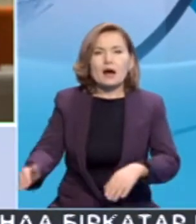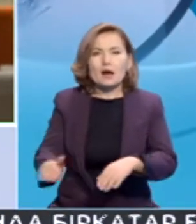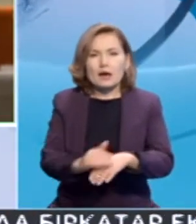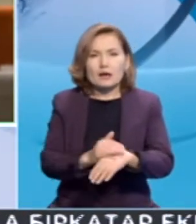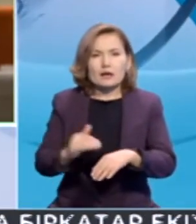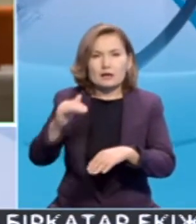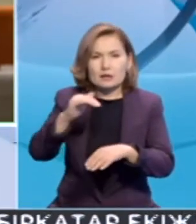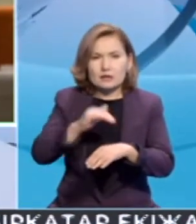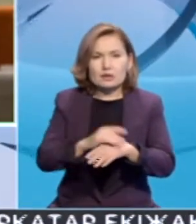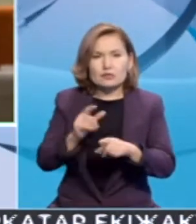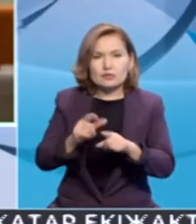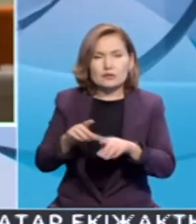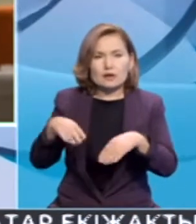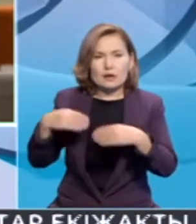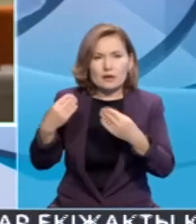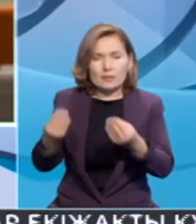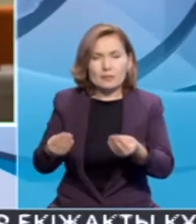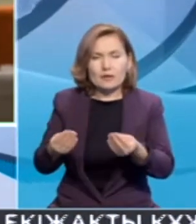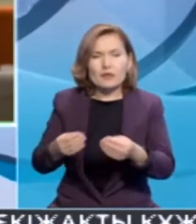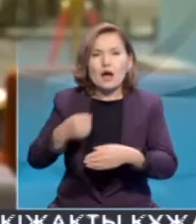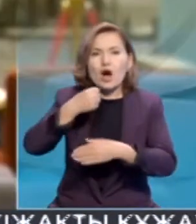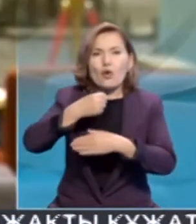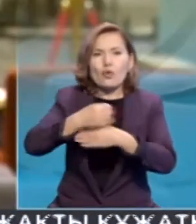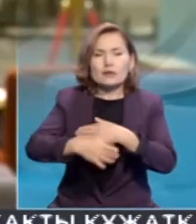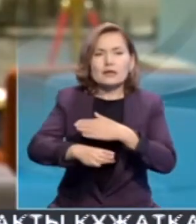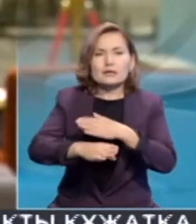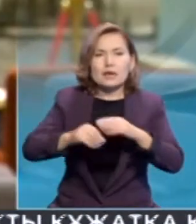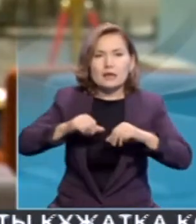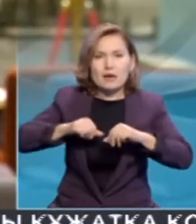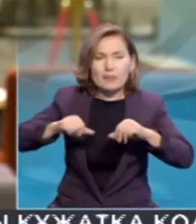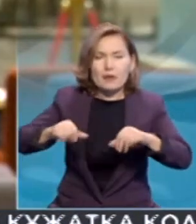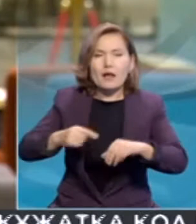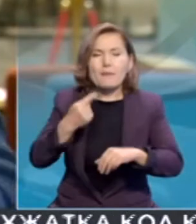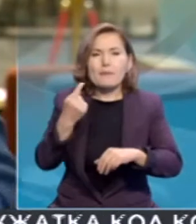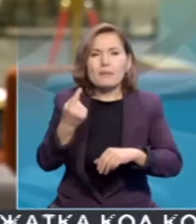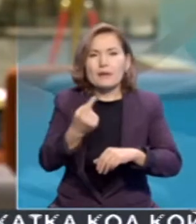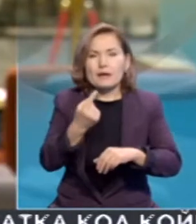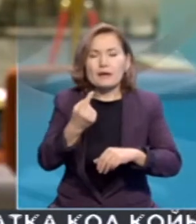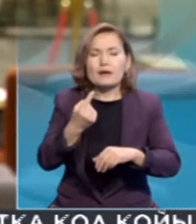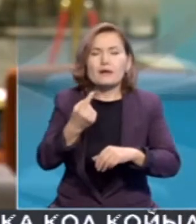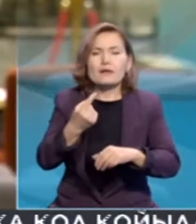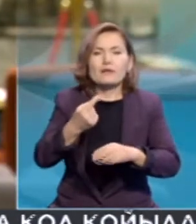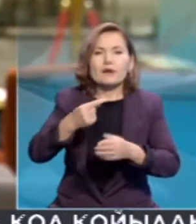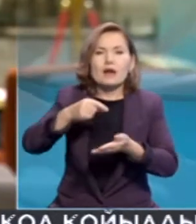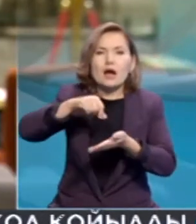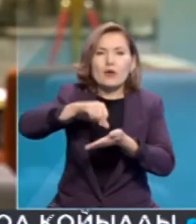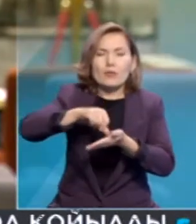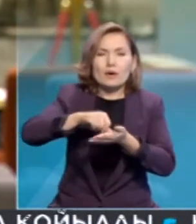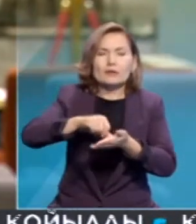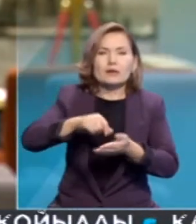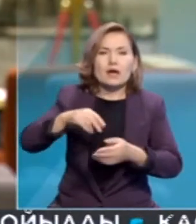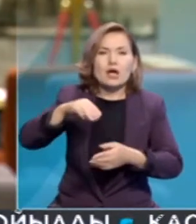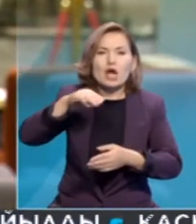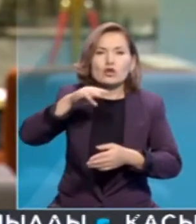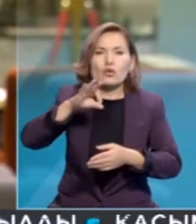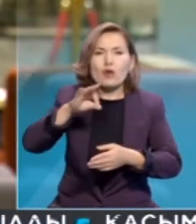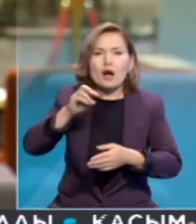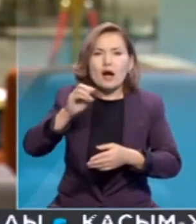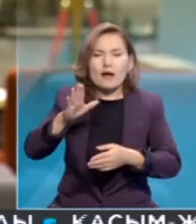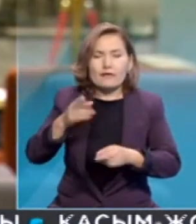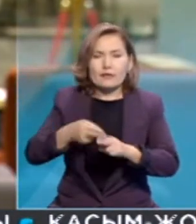сөз өзіңізде. Рахмет, Армангүл. Орталық сайлау комиссиясына алғашқылардың бірі болып президенттікке үміткер Қасым-Жомарт